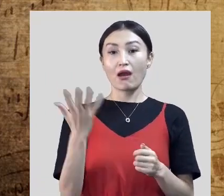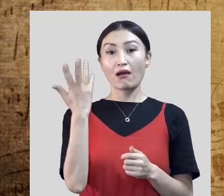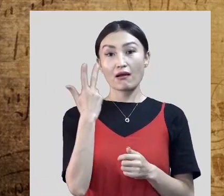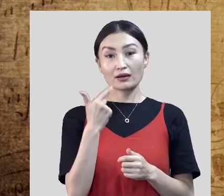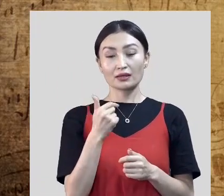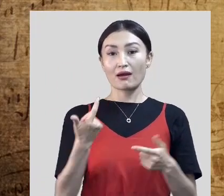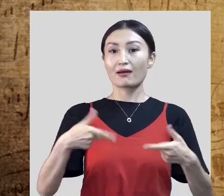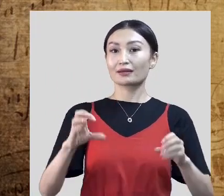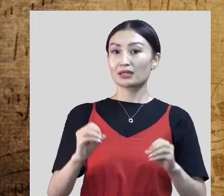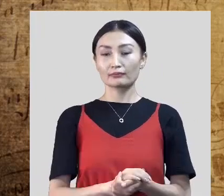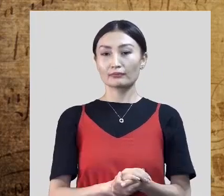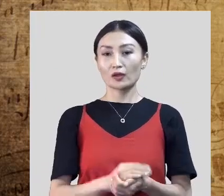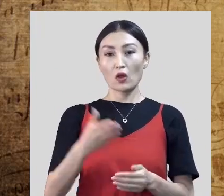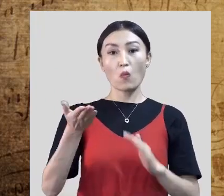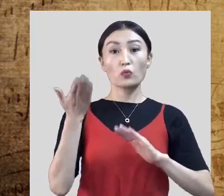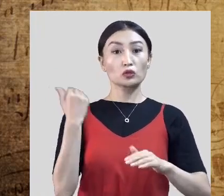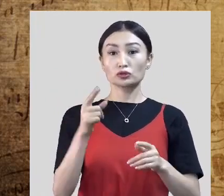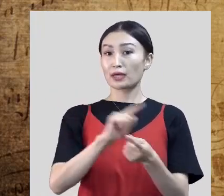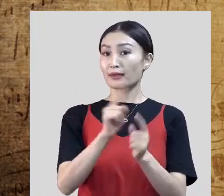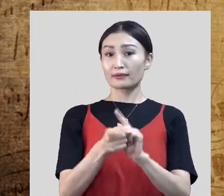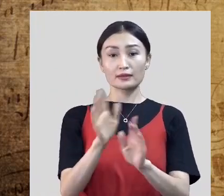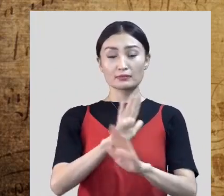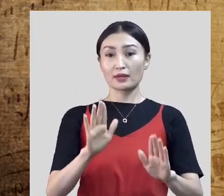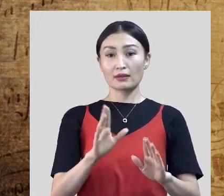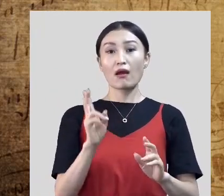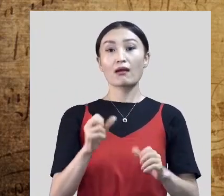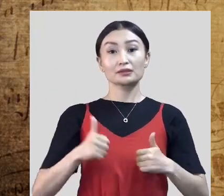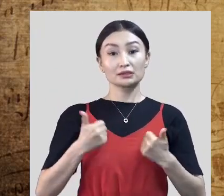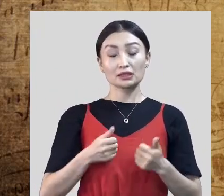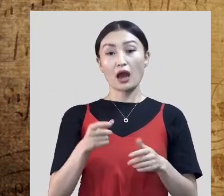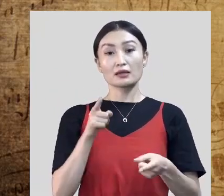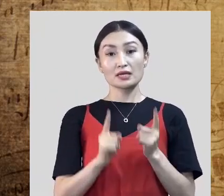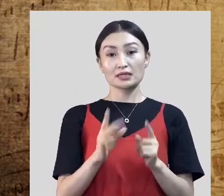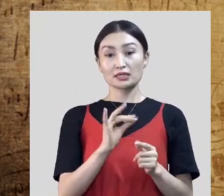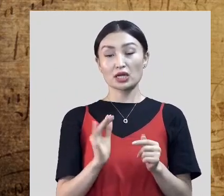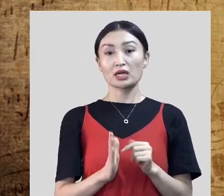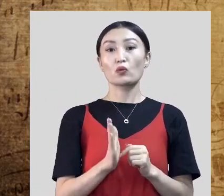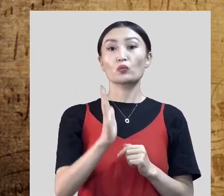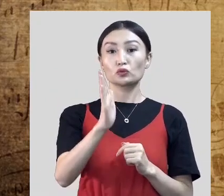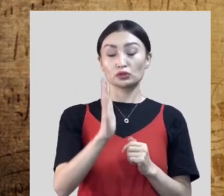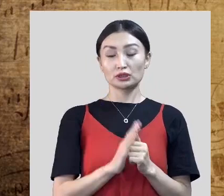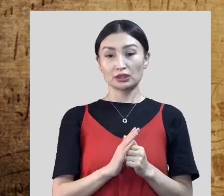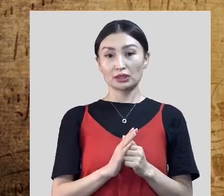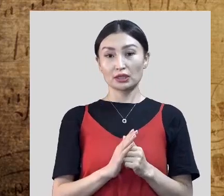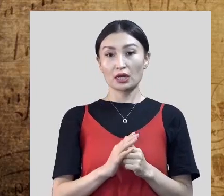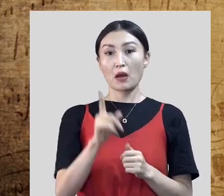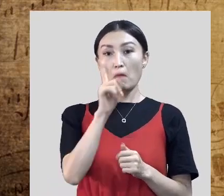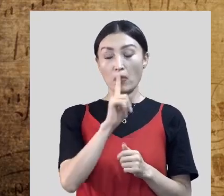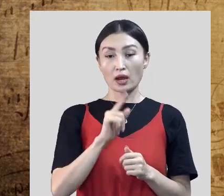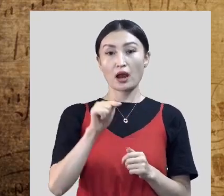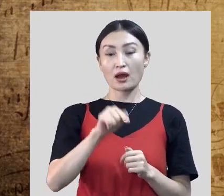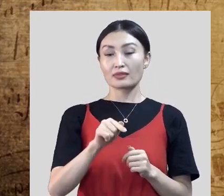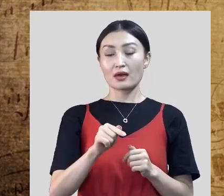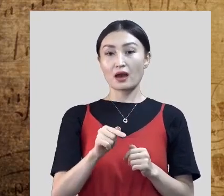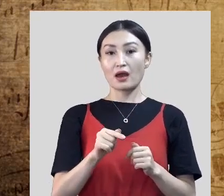Когда, где, почему. Прошлое не изменить, как ни старайся. А вот настоящее и тем более будущее, пока оно